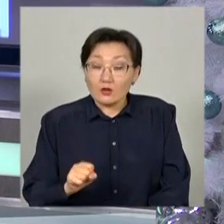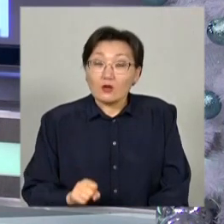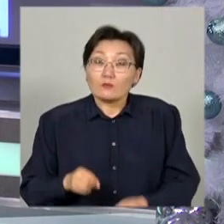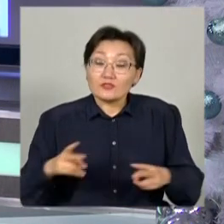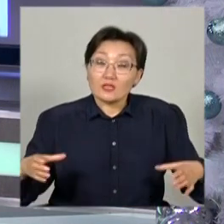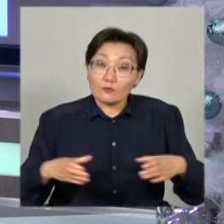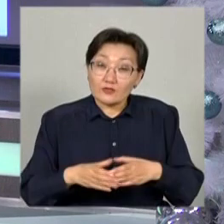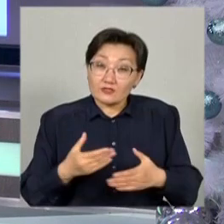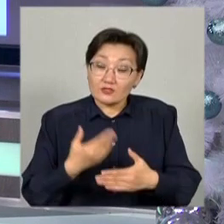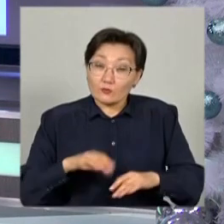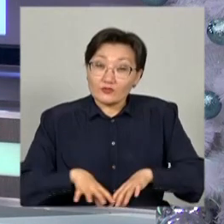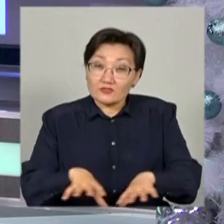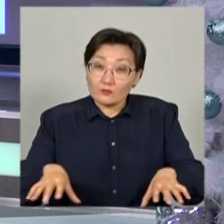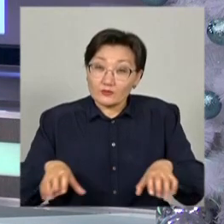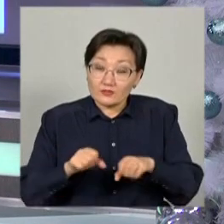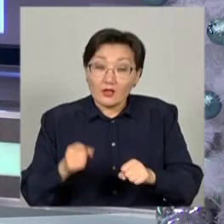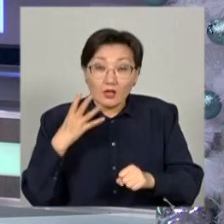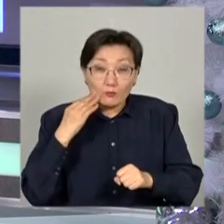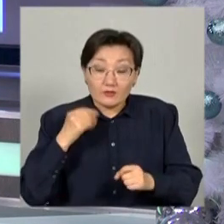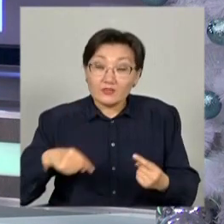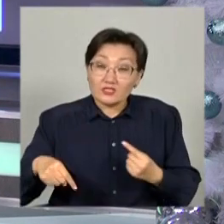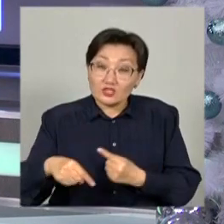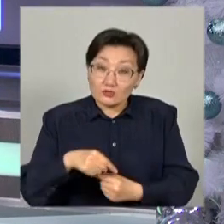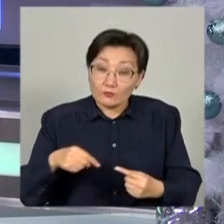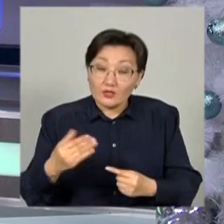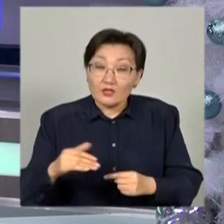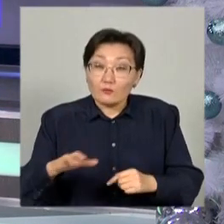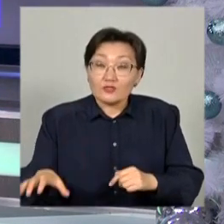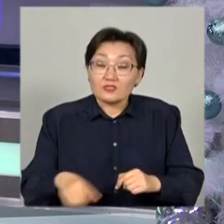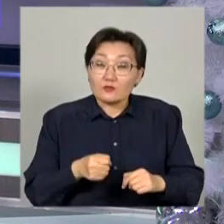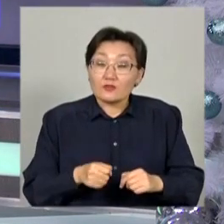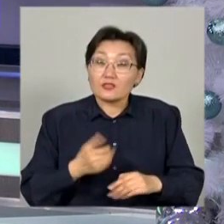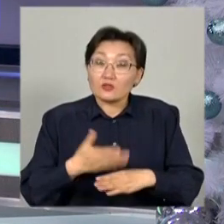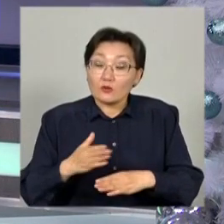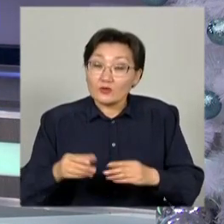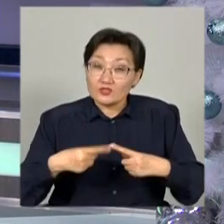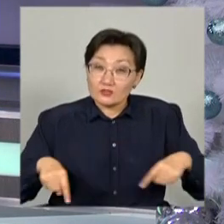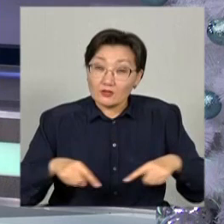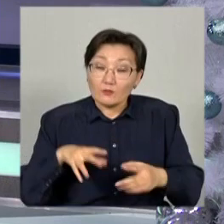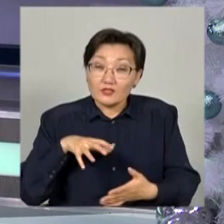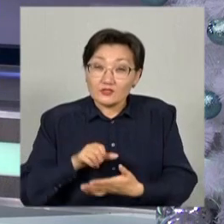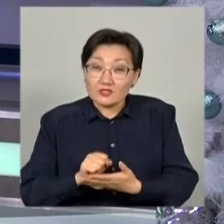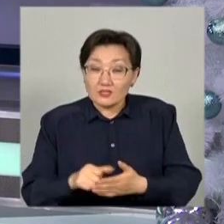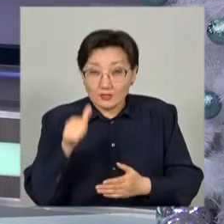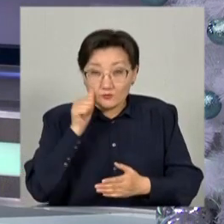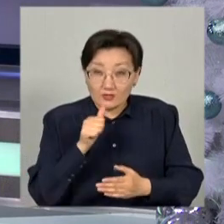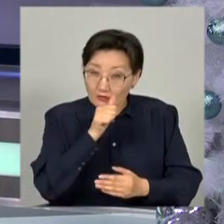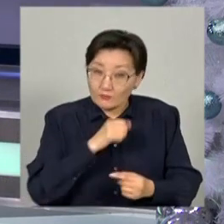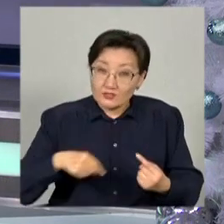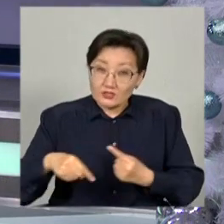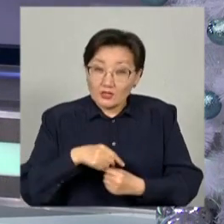группа предварительно захватывала имущество алматинских предпринимателей, отнимала их доли в компаниях и занималась теневым бизнесом.